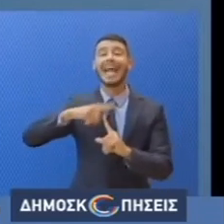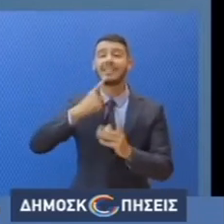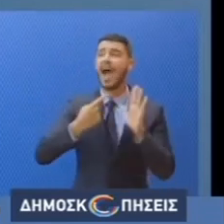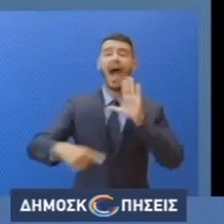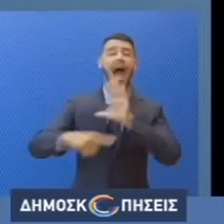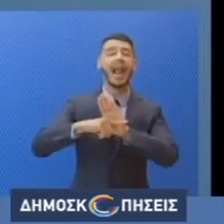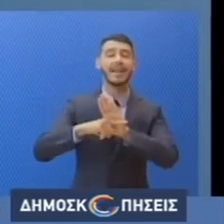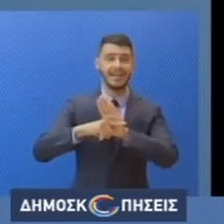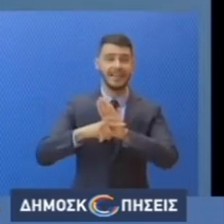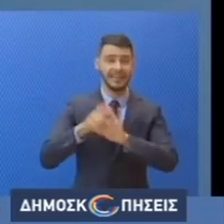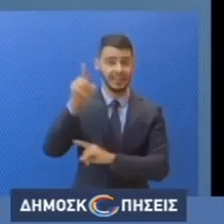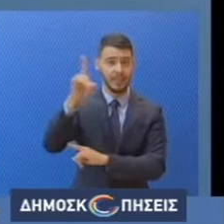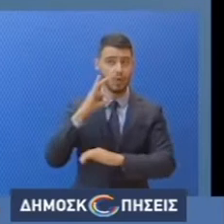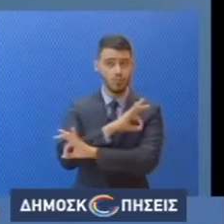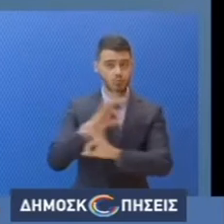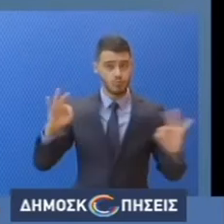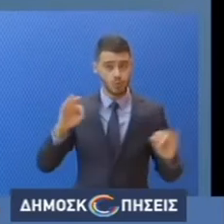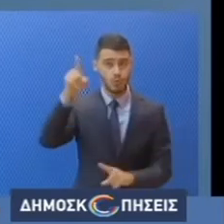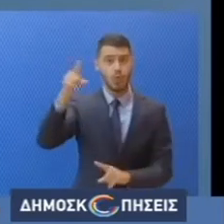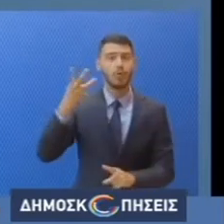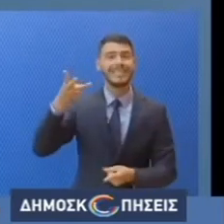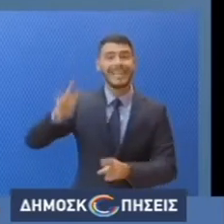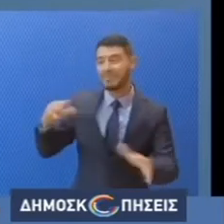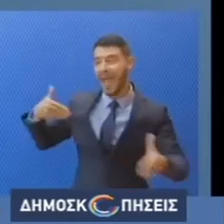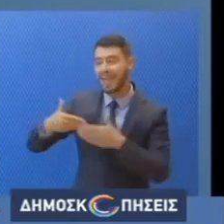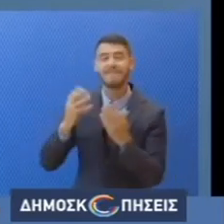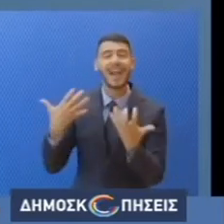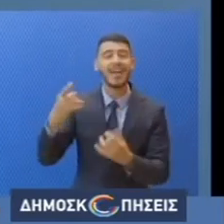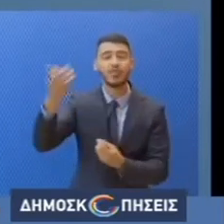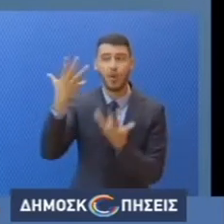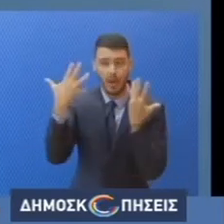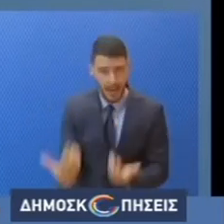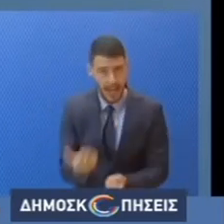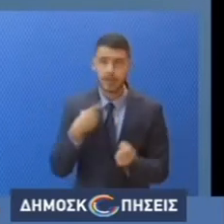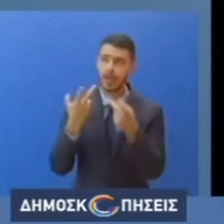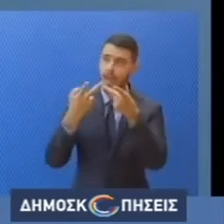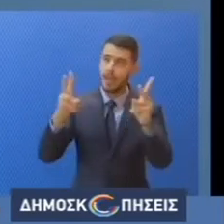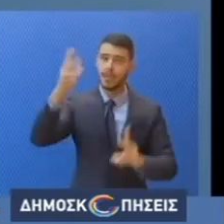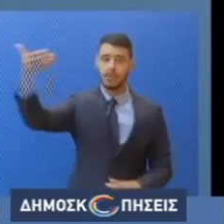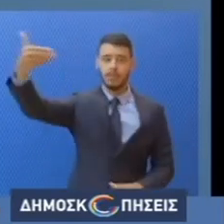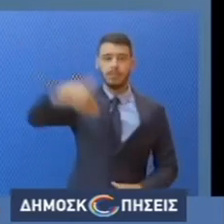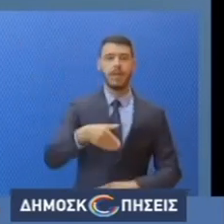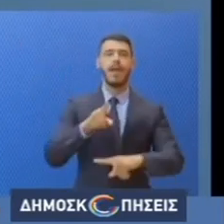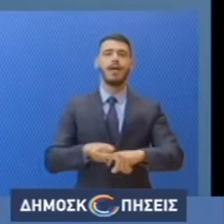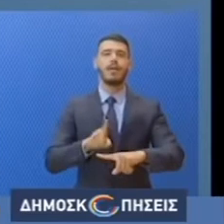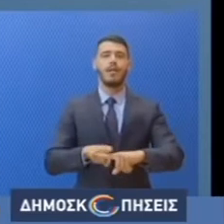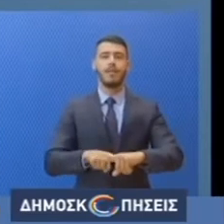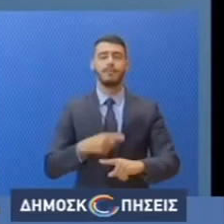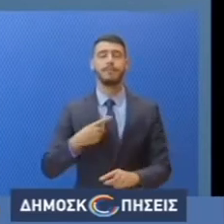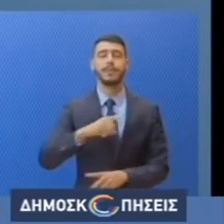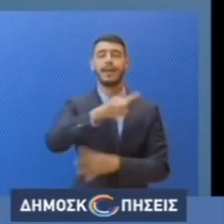μοριακού ελέγχου για τον κορονοϊό που θα έχει διενεργηθεί μέχρι 72 ώρες πριν την είσοδο στην Ελλάδα.